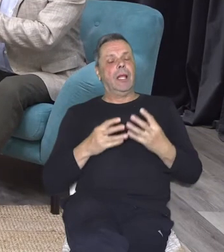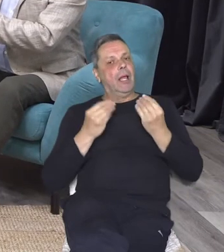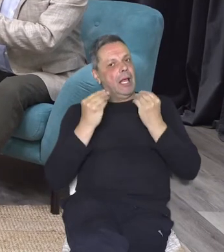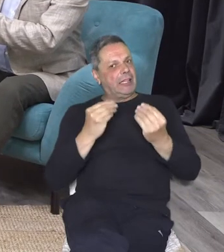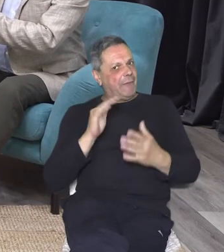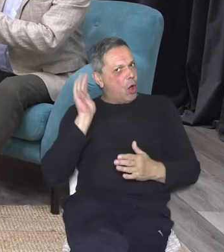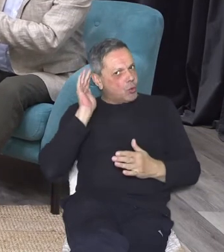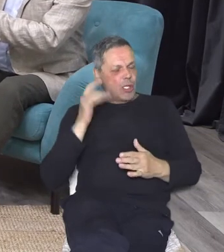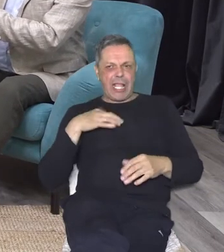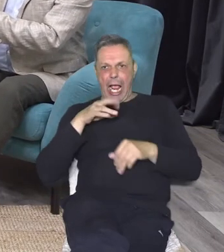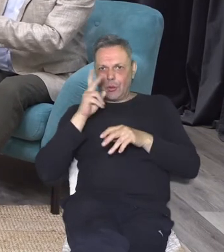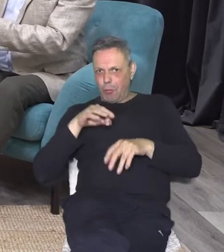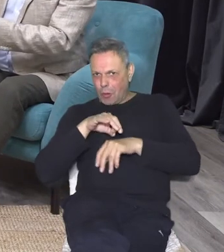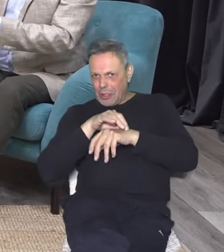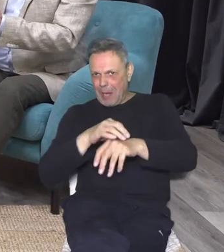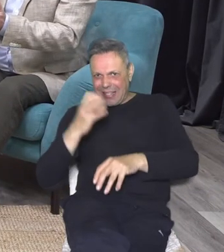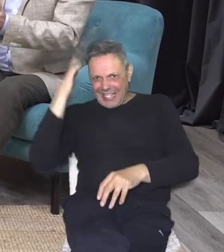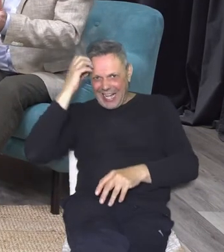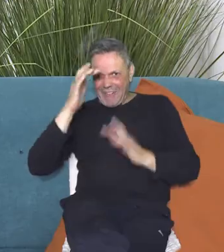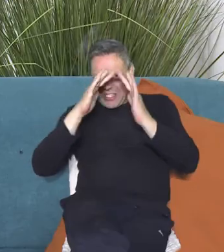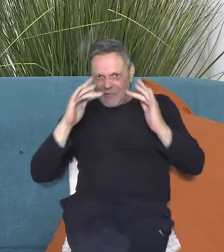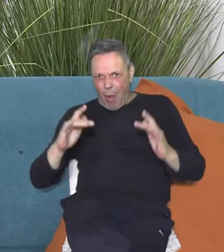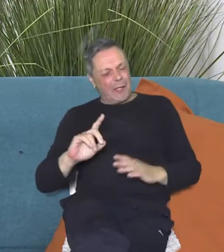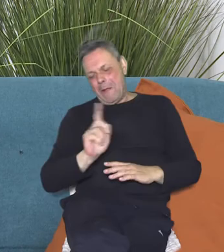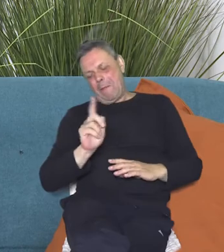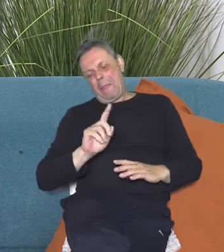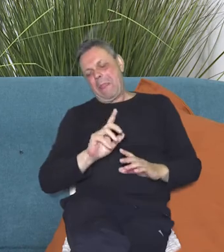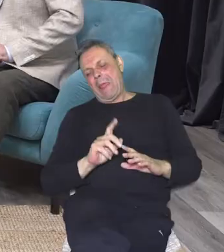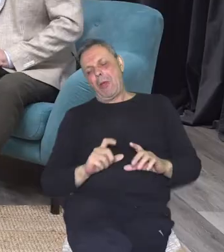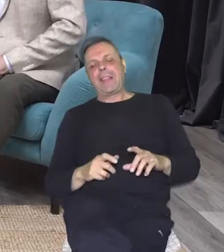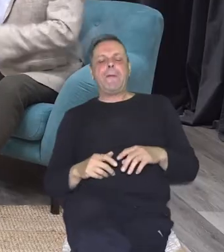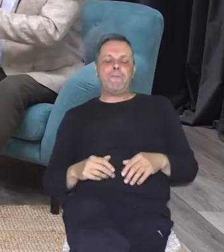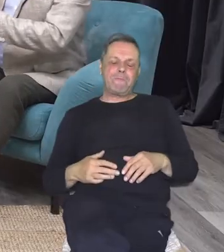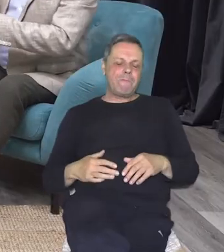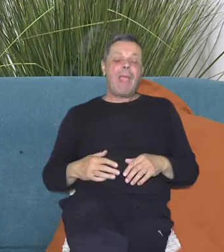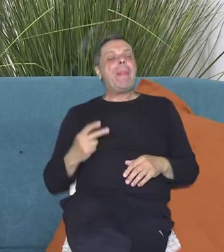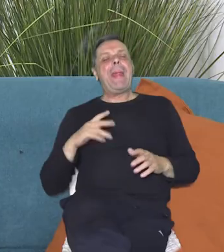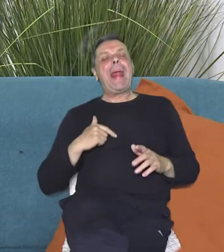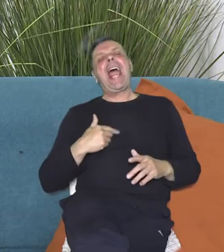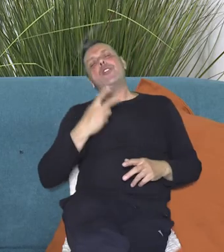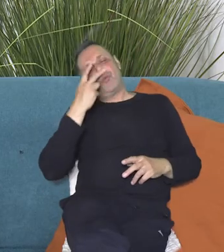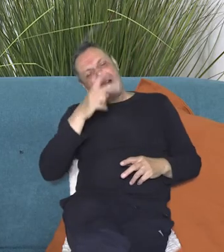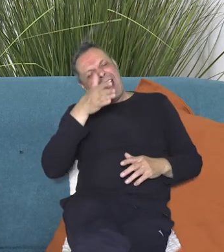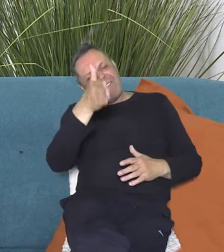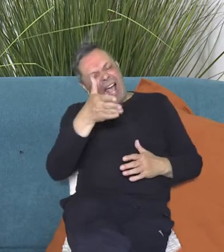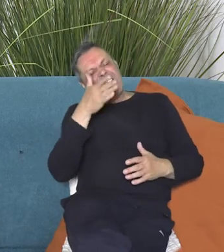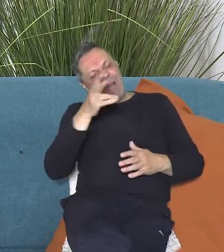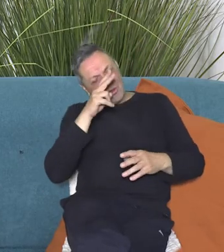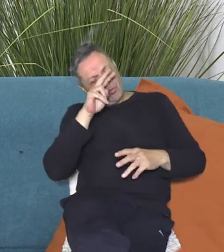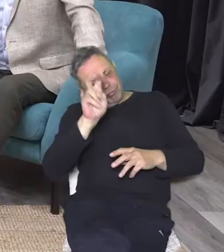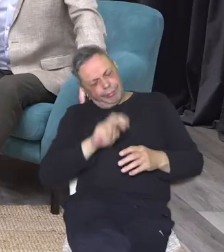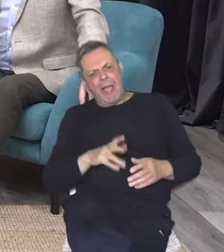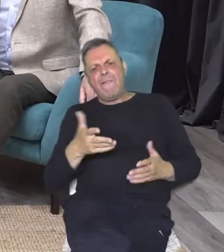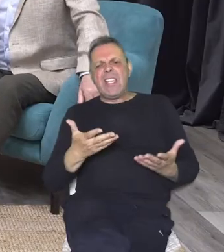Divno vas je slušat. Počet ću ja pratiti kraljevski dvor, ako ne se tako lijepo. Ne, mislim kroz vas. Kroz vaša